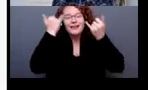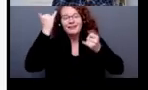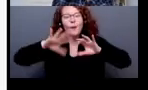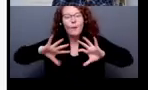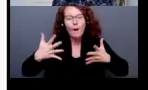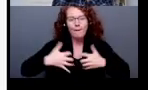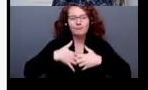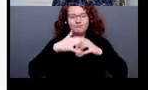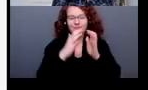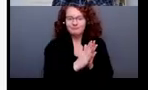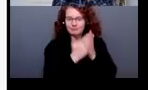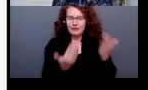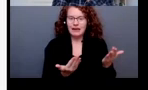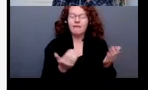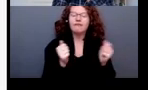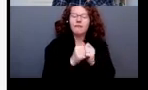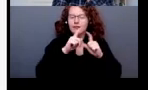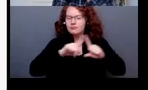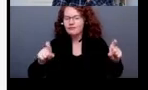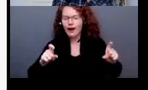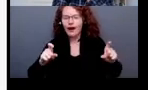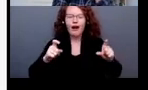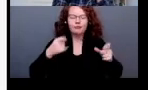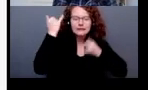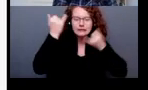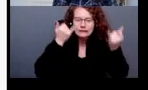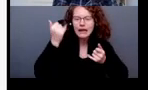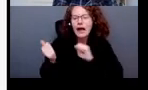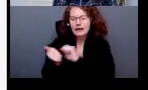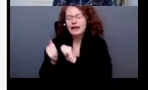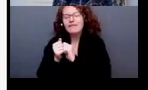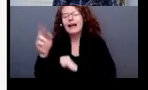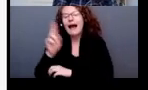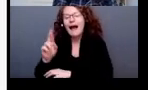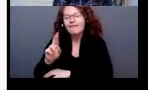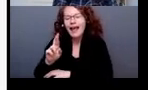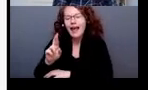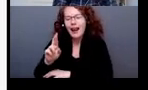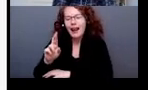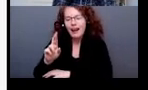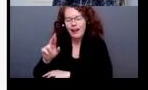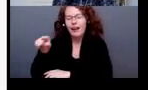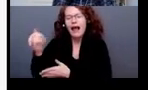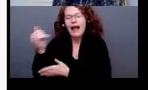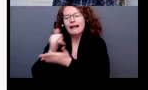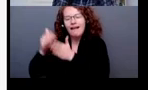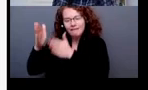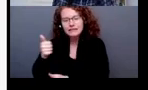matériau d'enquête, avec ensuite hein, tout le travail de Raphaël Vérona, qui est graphiste, ça a été de choisir notamment ses couleurs.